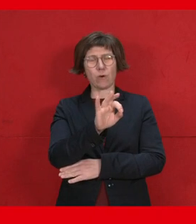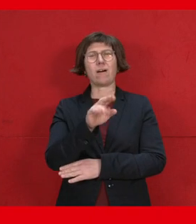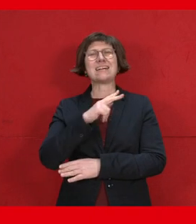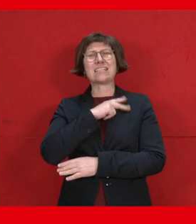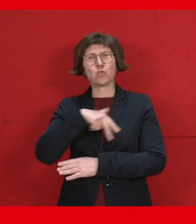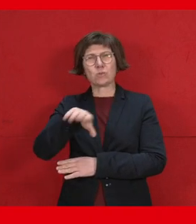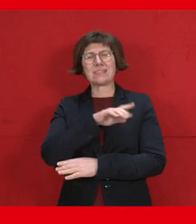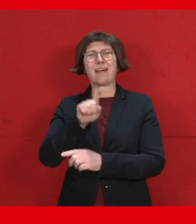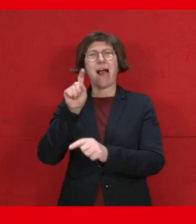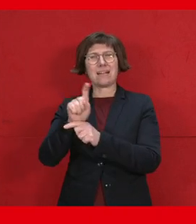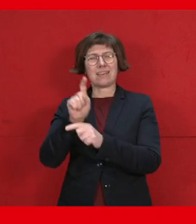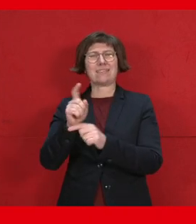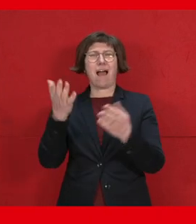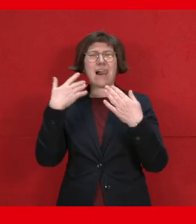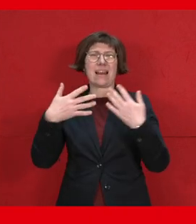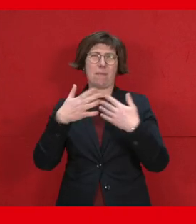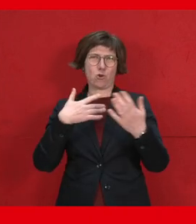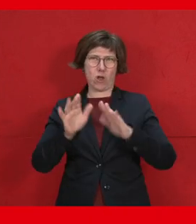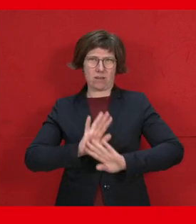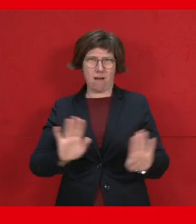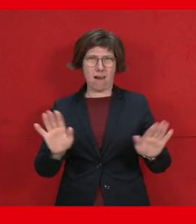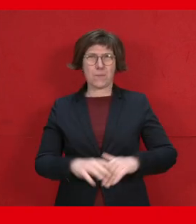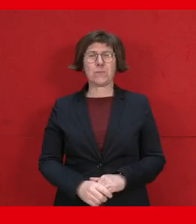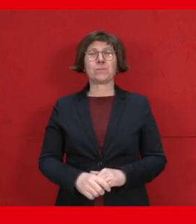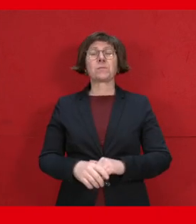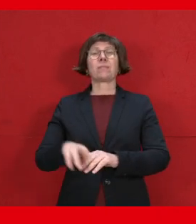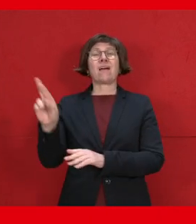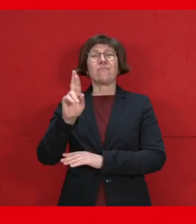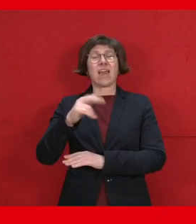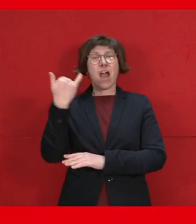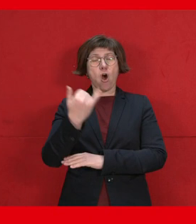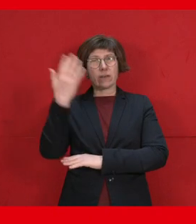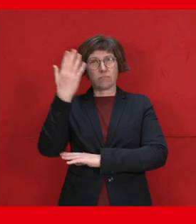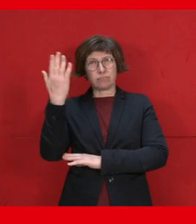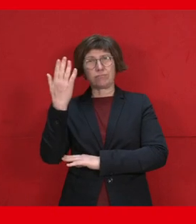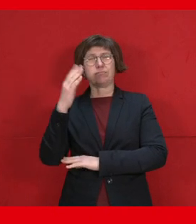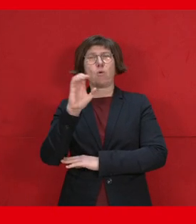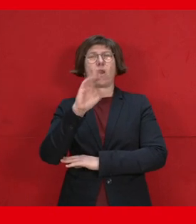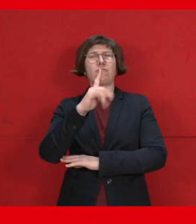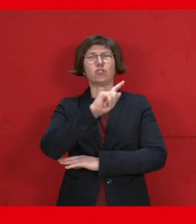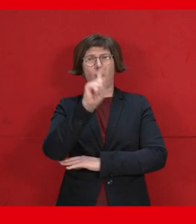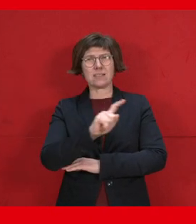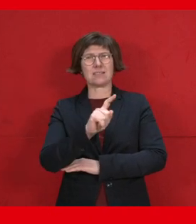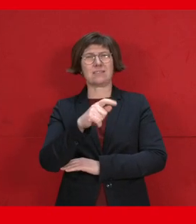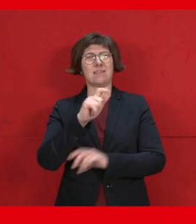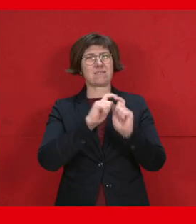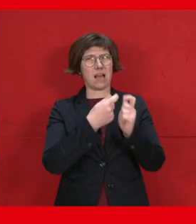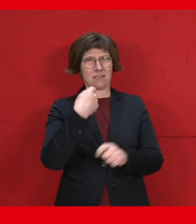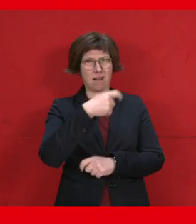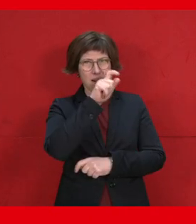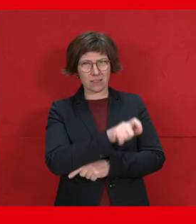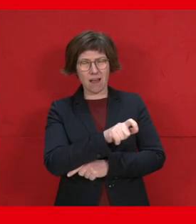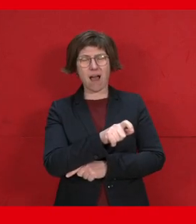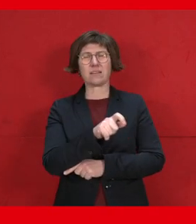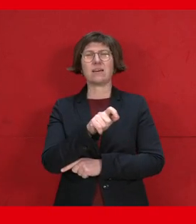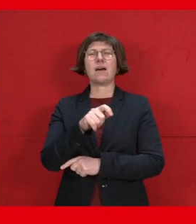sozial, digital, klimaneutral. Zu Ihnen sprechen Olaf Scholz, der Kanzlerkandidat der SPD,